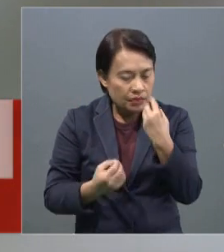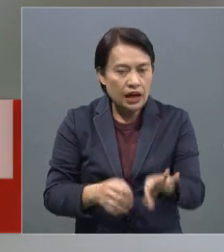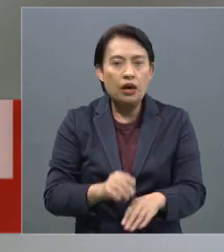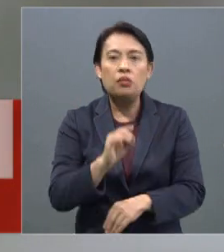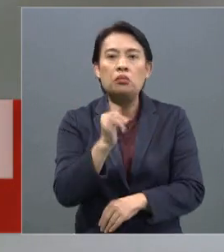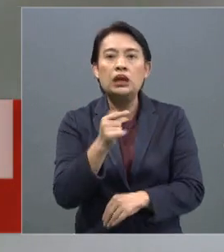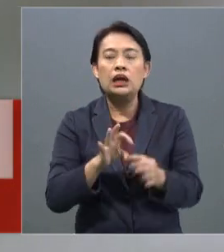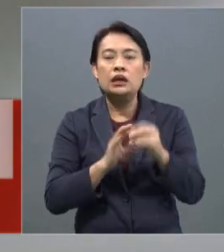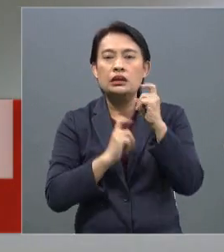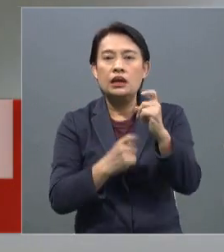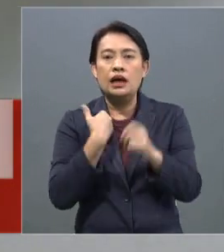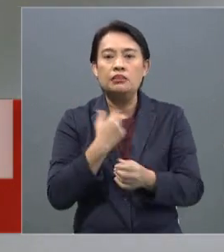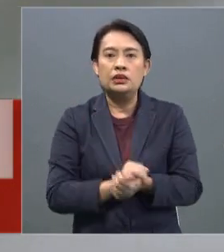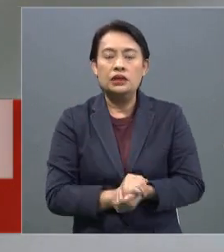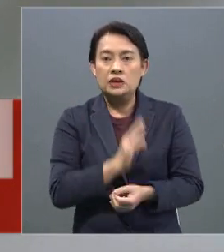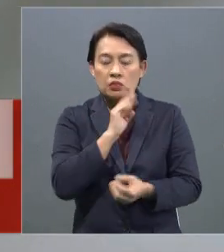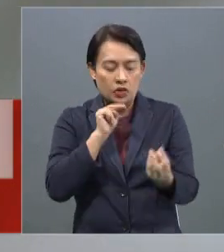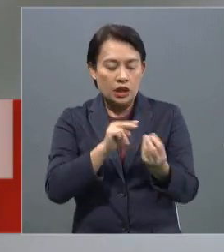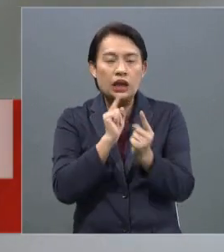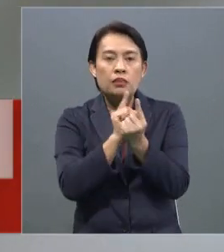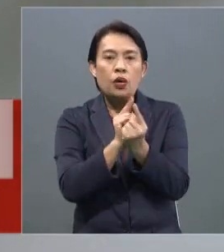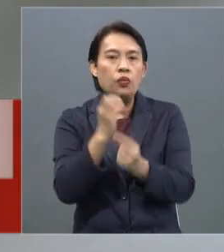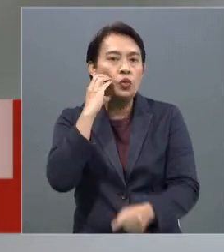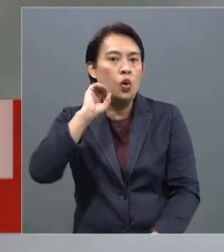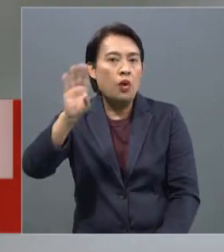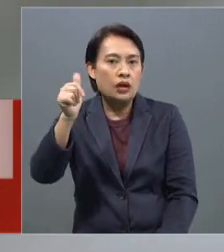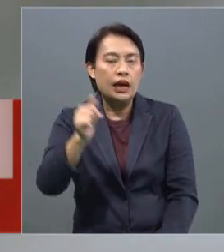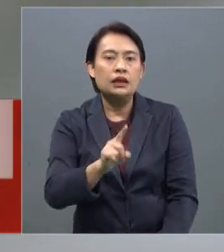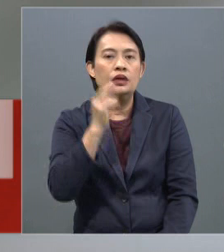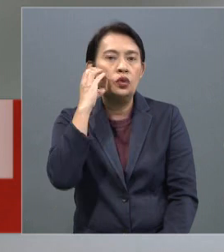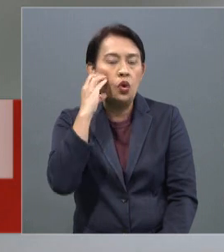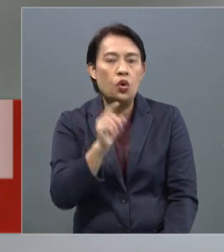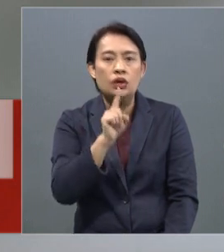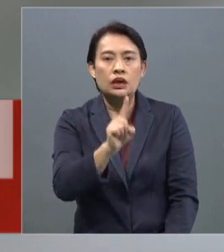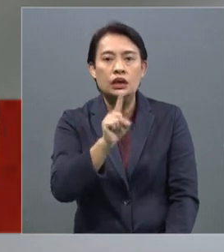คะและถ้าไปเจอเนี่ยสามารถร้องเรียนได้ที่สายด่วน1135